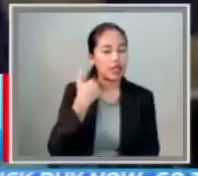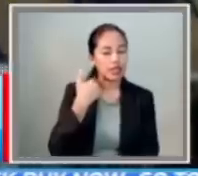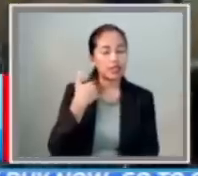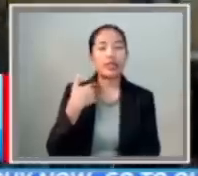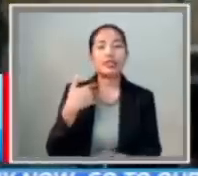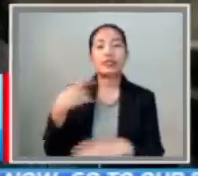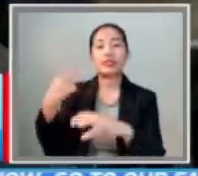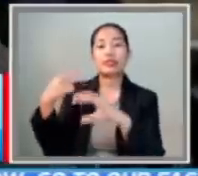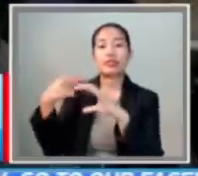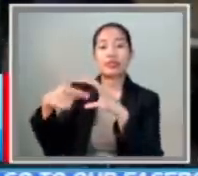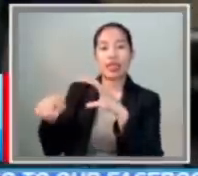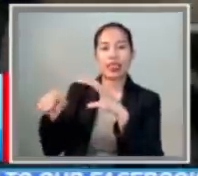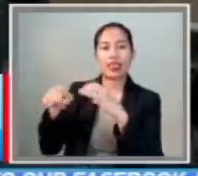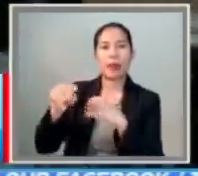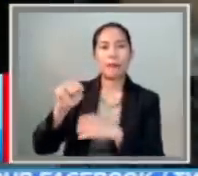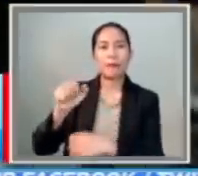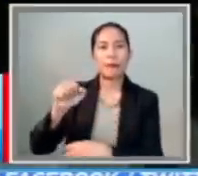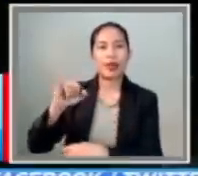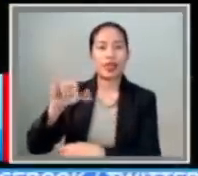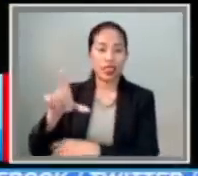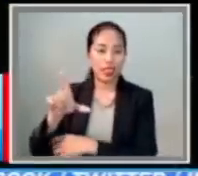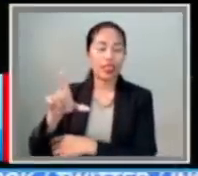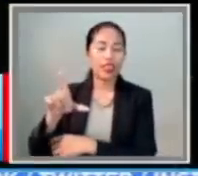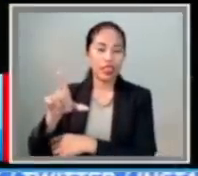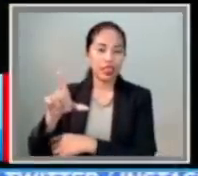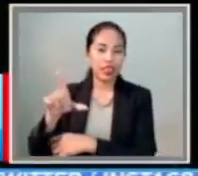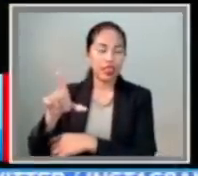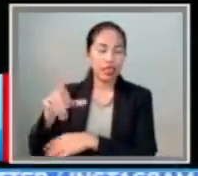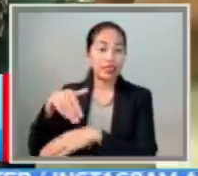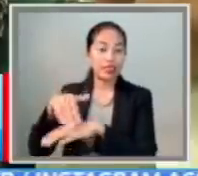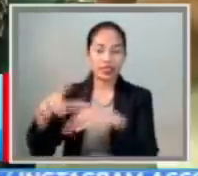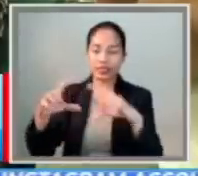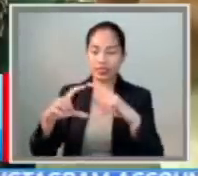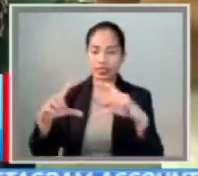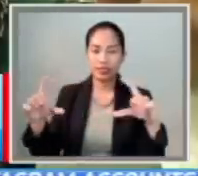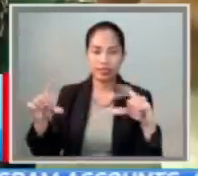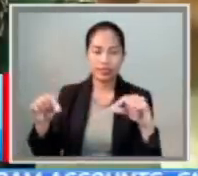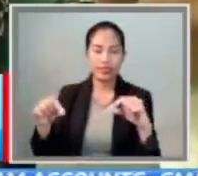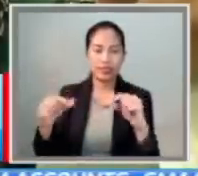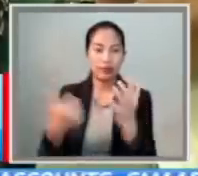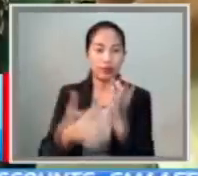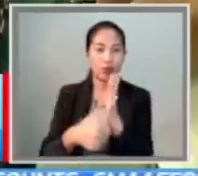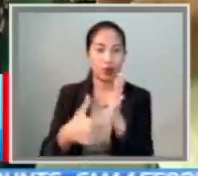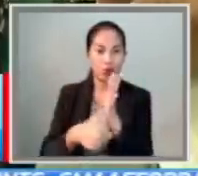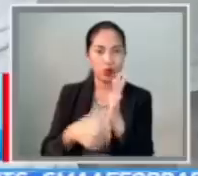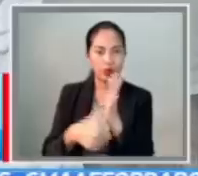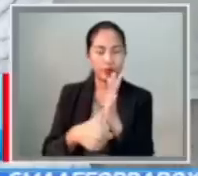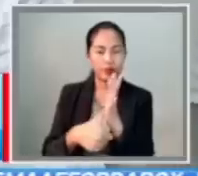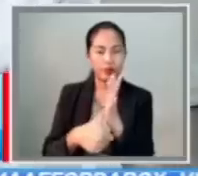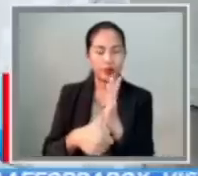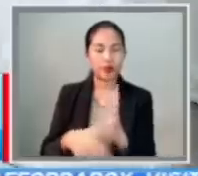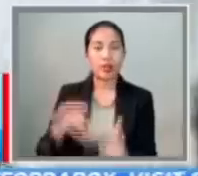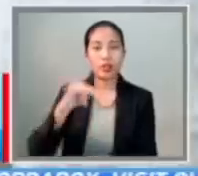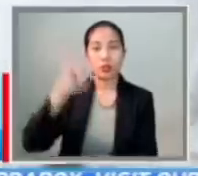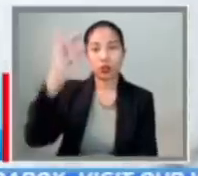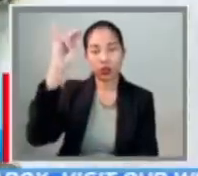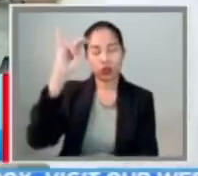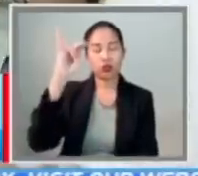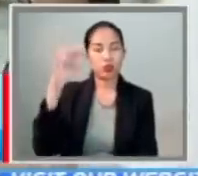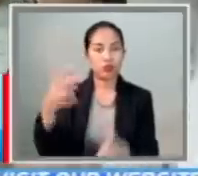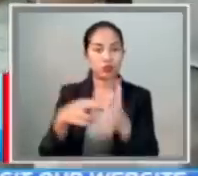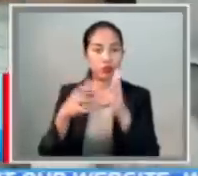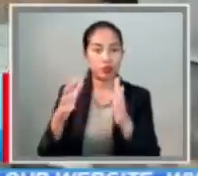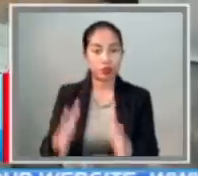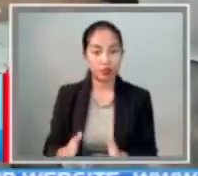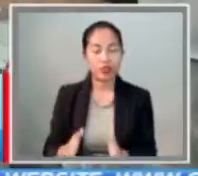ng postal mail. Ayon sa nagpanukala nito na si Senior Deputy Majority Leader Ilocos Norte Representative Sandro Marcos, sila ang